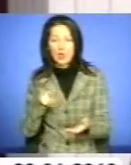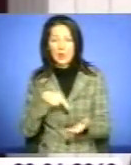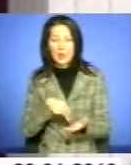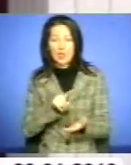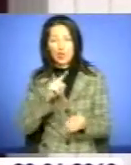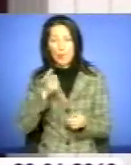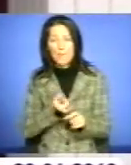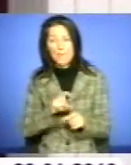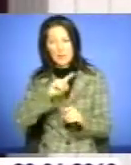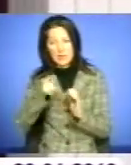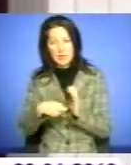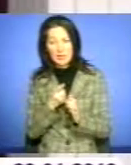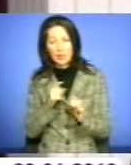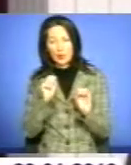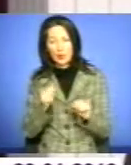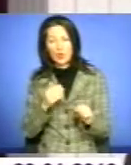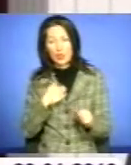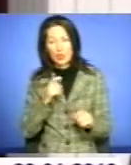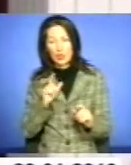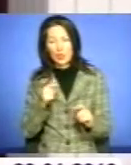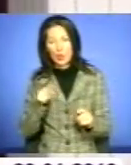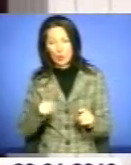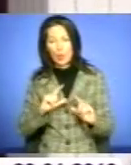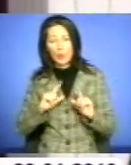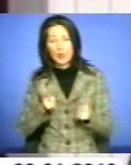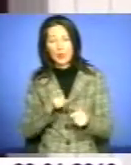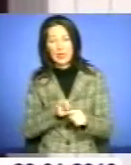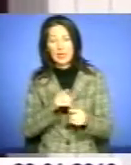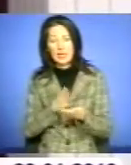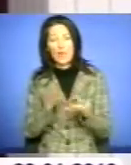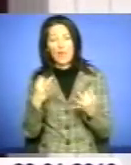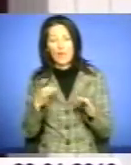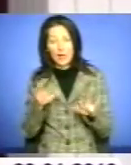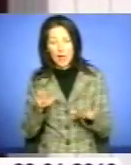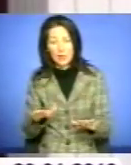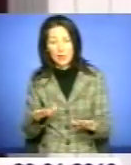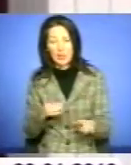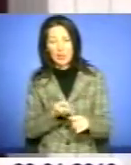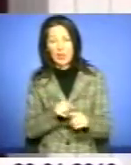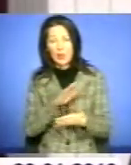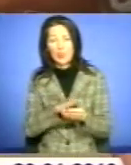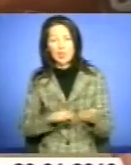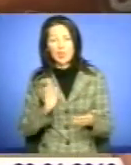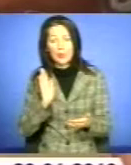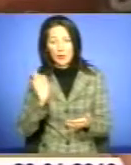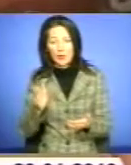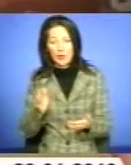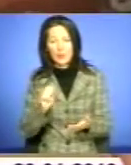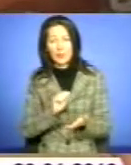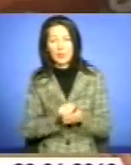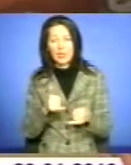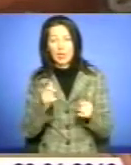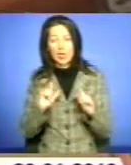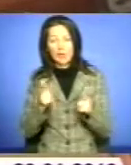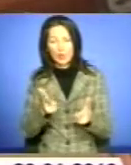дізнатися, чи можливо мені сюди поступити, які вакансії, які подальші перспективи. Документи для вступу